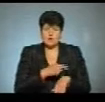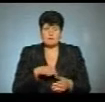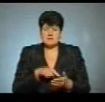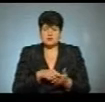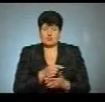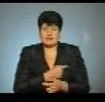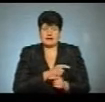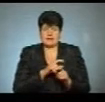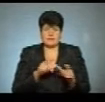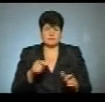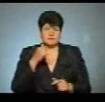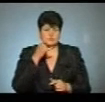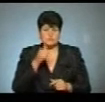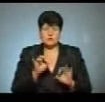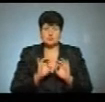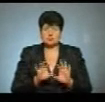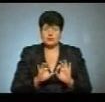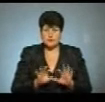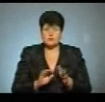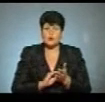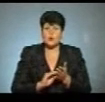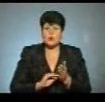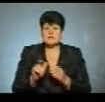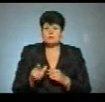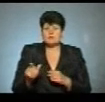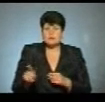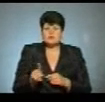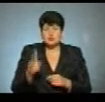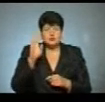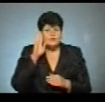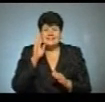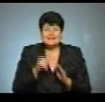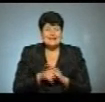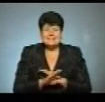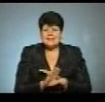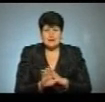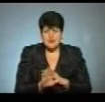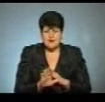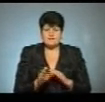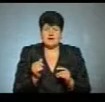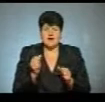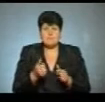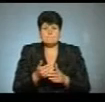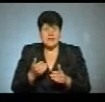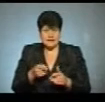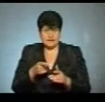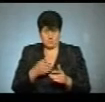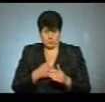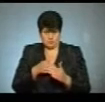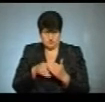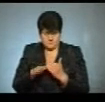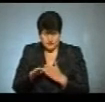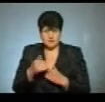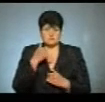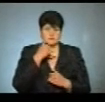лікарні Юрій Лазарчук телефоном розповів нашим кореспондентам, що чоловік не втікав з обсервації. Перед тим, як покинути лікарню,